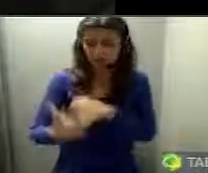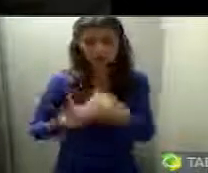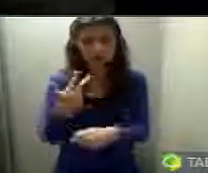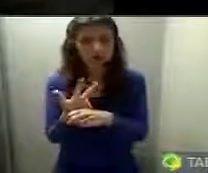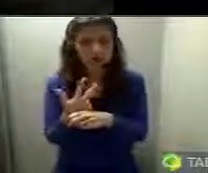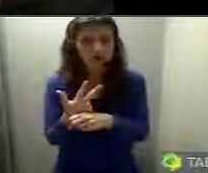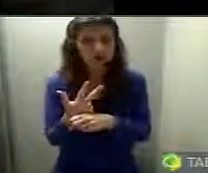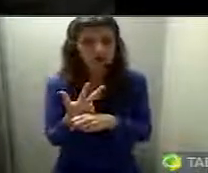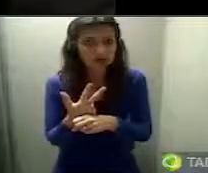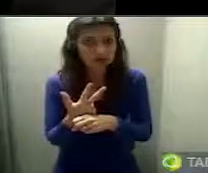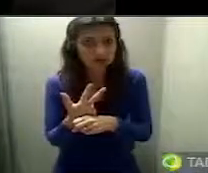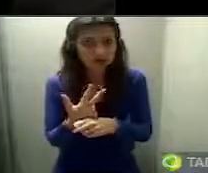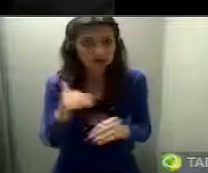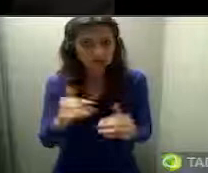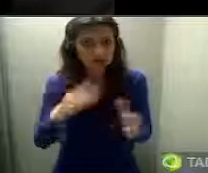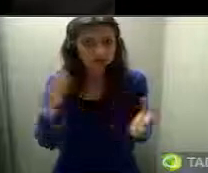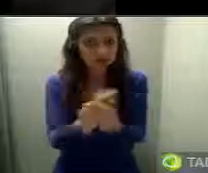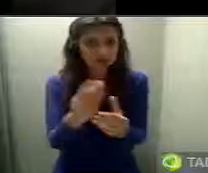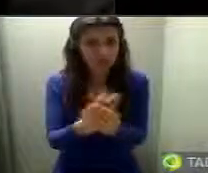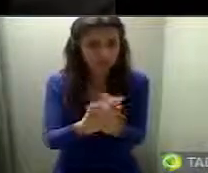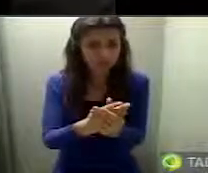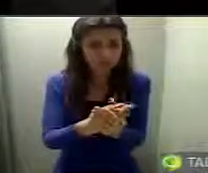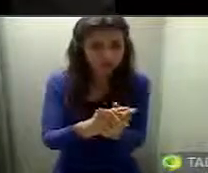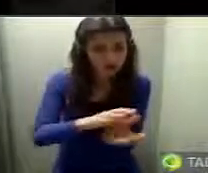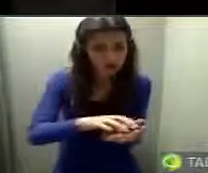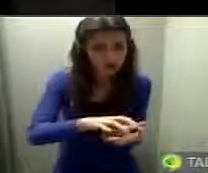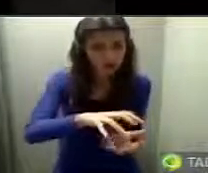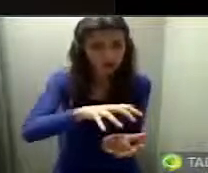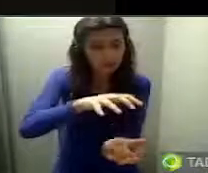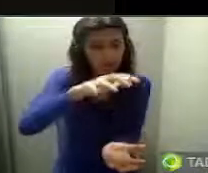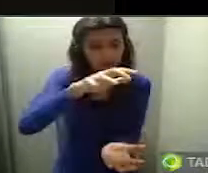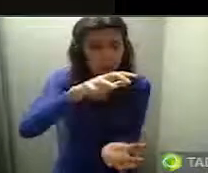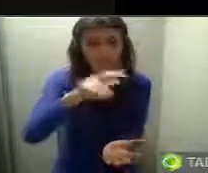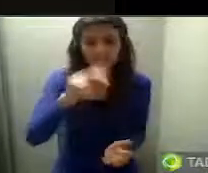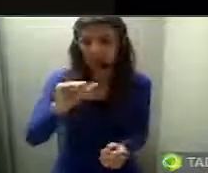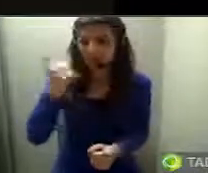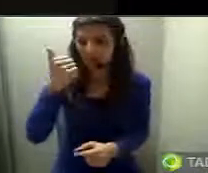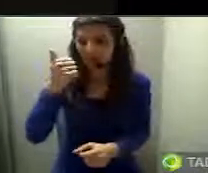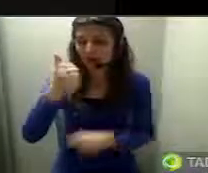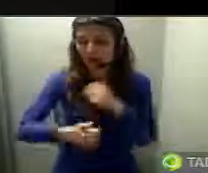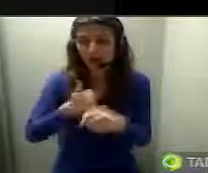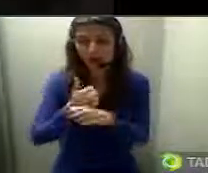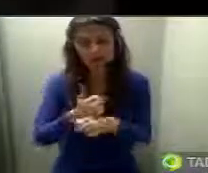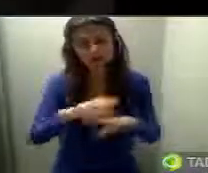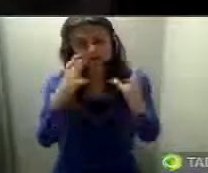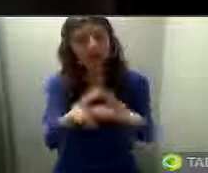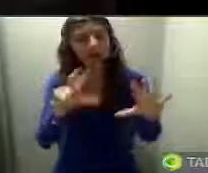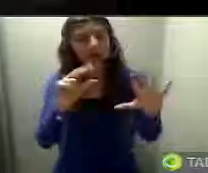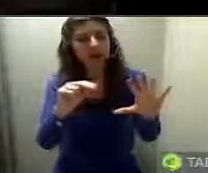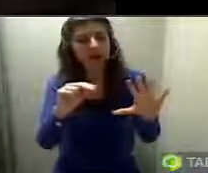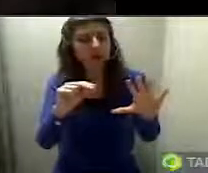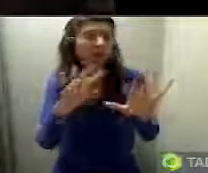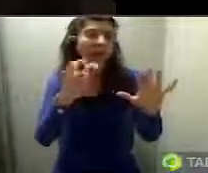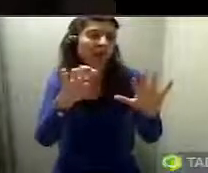un amoncellement de dossiers. La première année, si mes mémoires sont bonnes, c'est à peu près 90 dossiers. L'année dernière, on